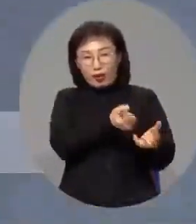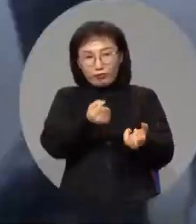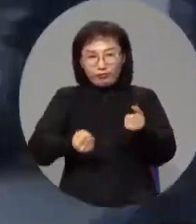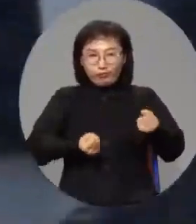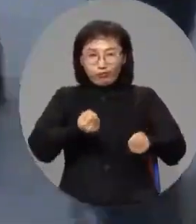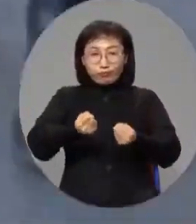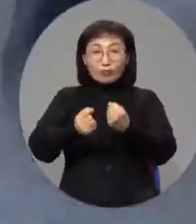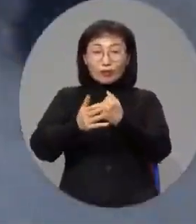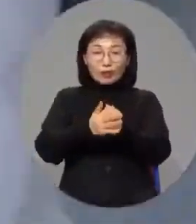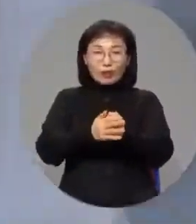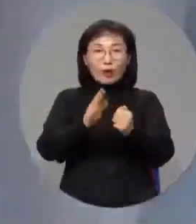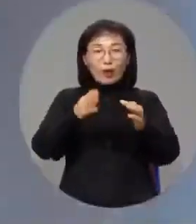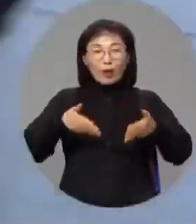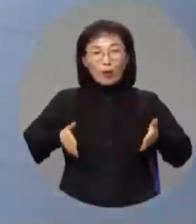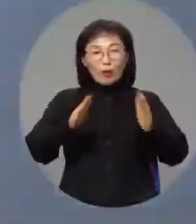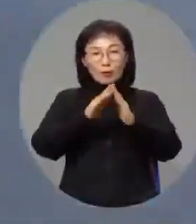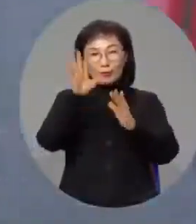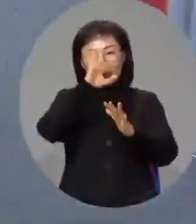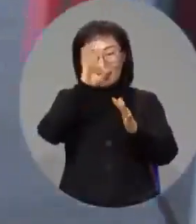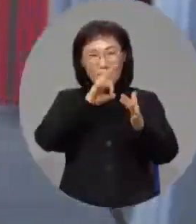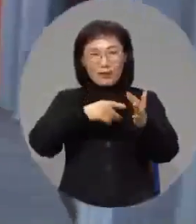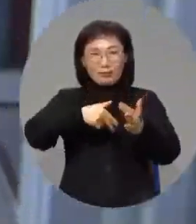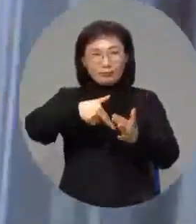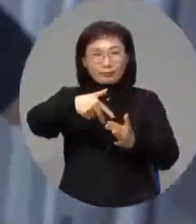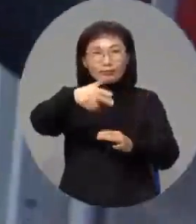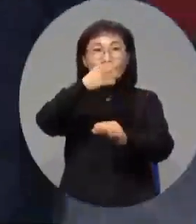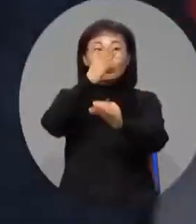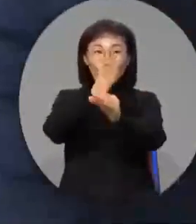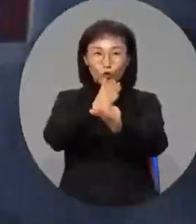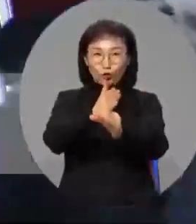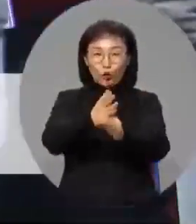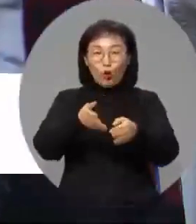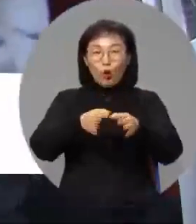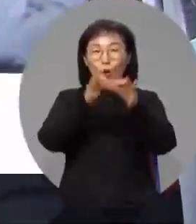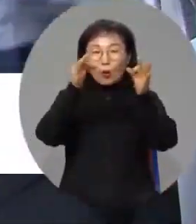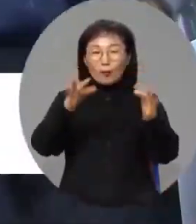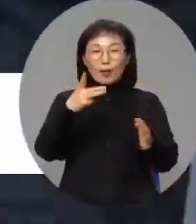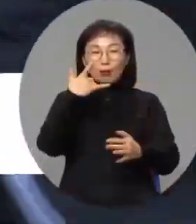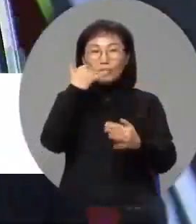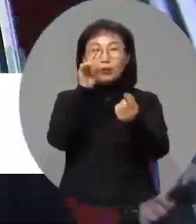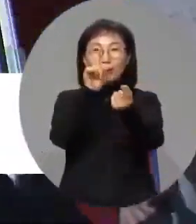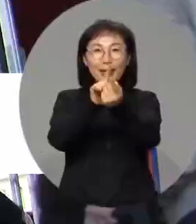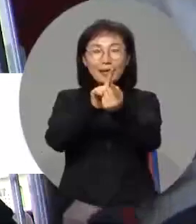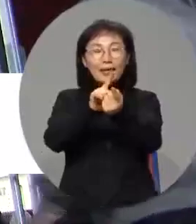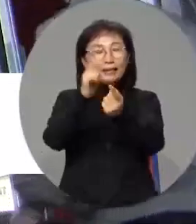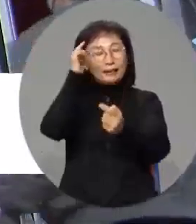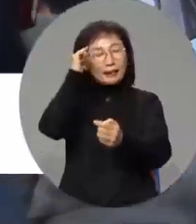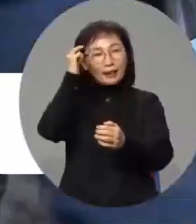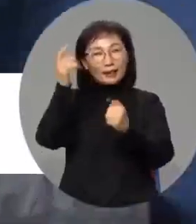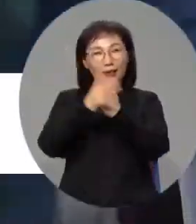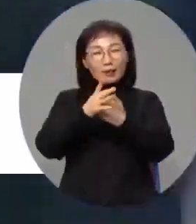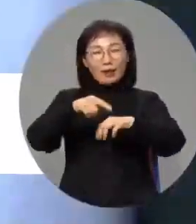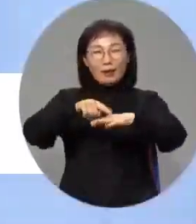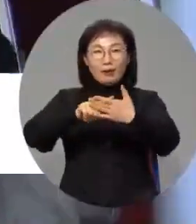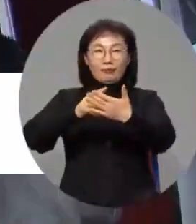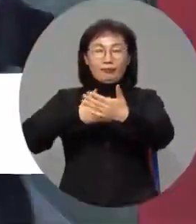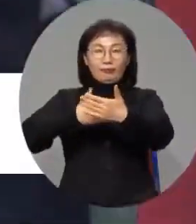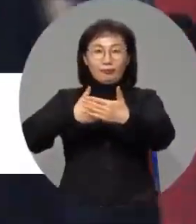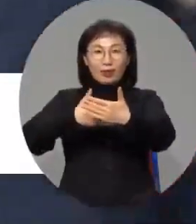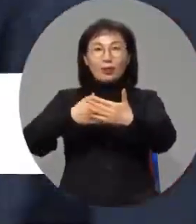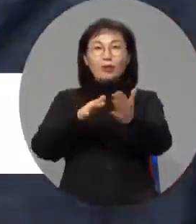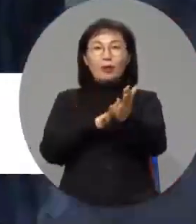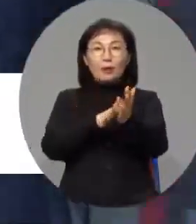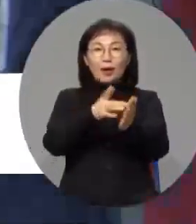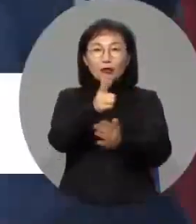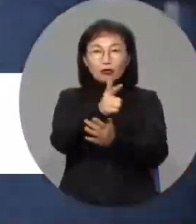향해 발걸음을 옮깁니다. 귀성객들은 오랜만에 부모님을 만난다는 생각에 설레면서도